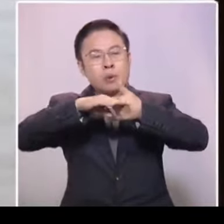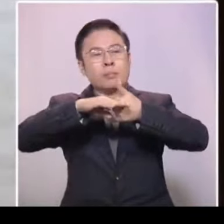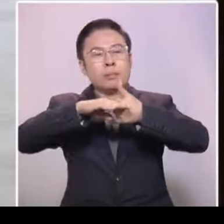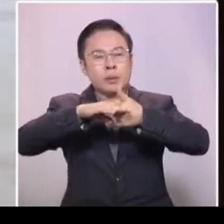ใกล้ชิดนะคะ